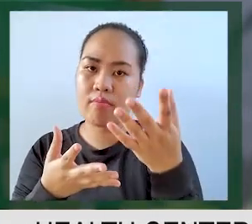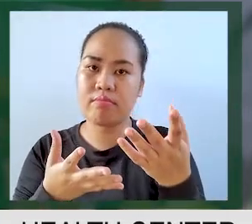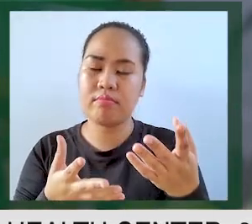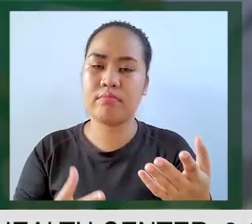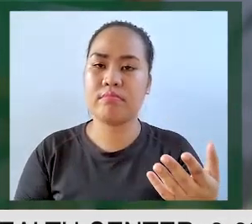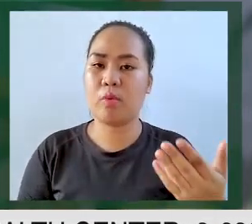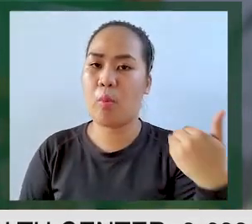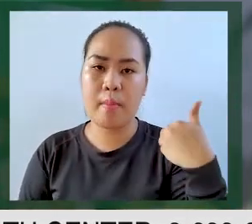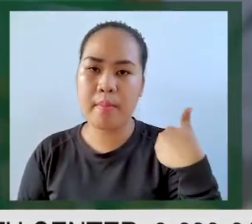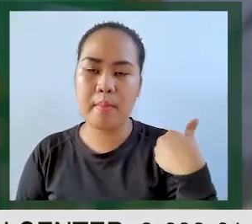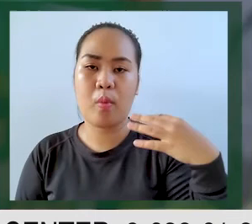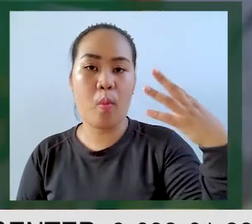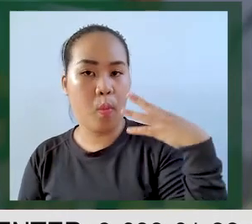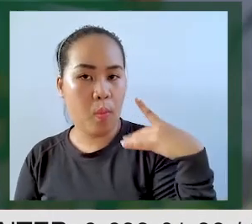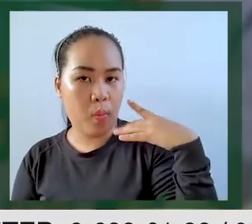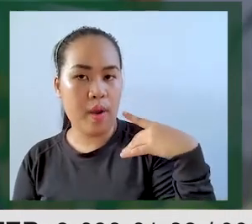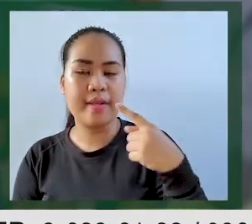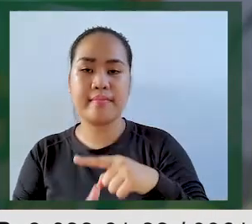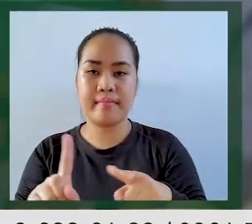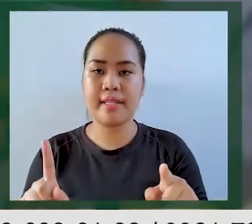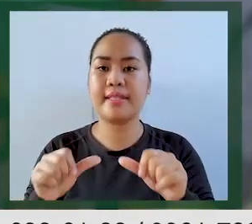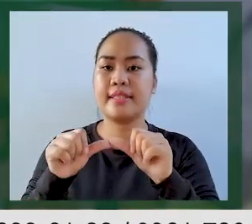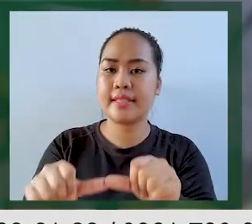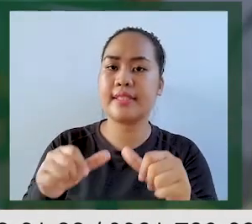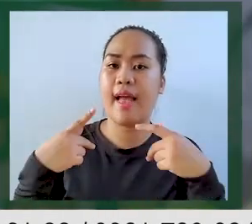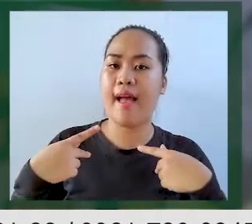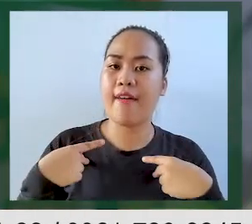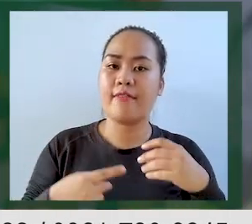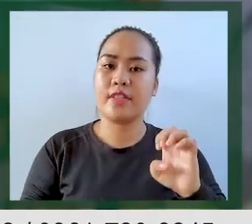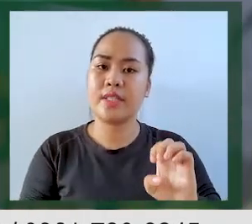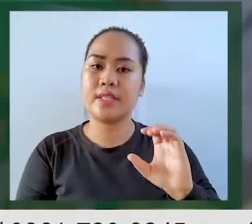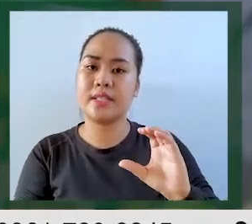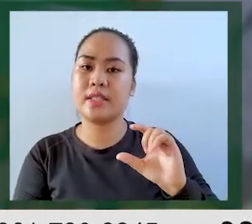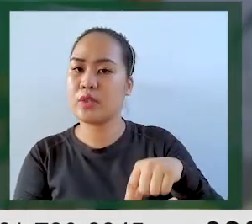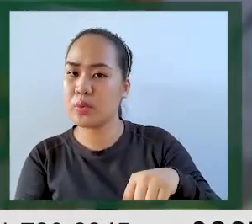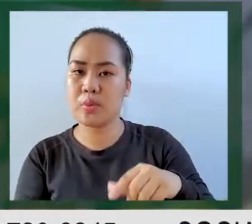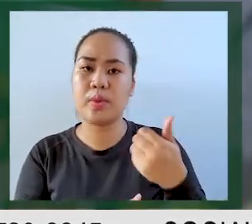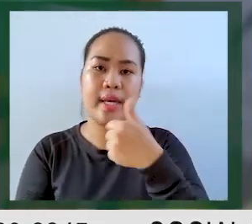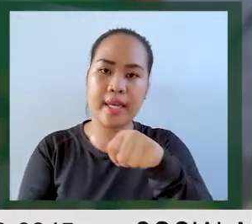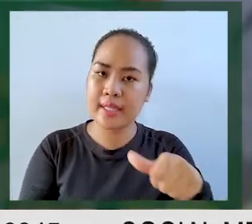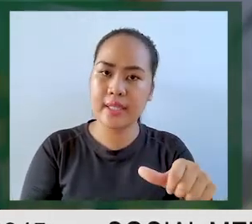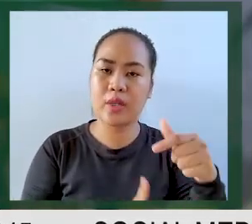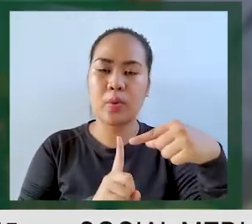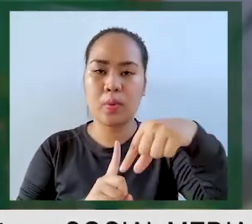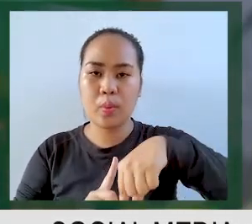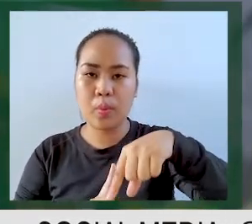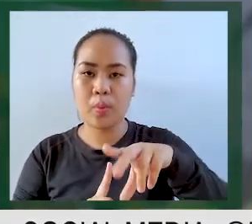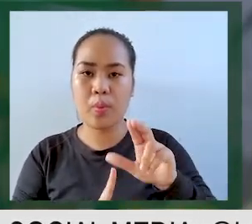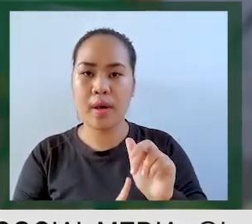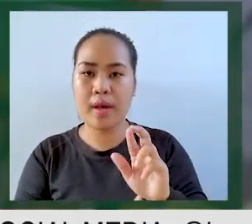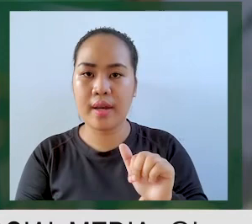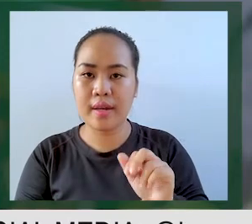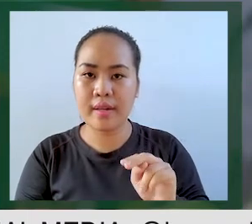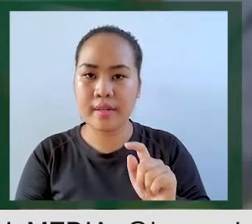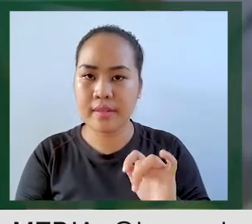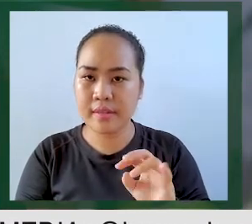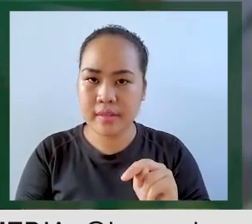ating mga pamilihan, mga groceries, ay itutuloy pa rin naman natin ang ating